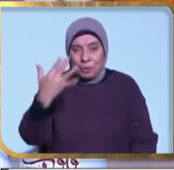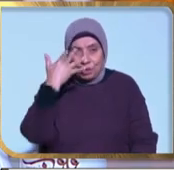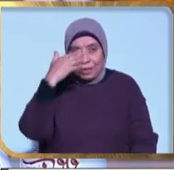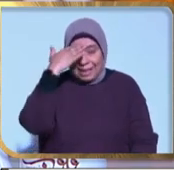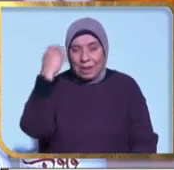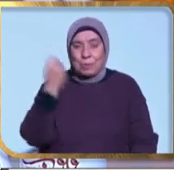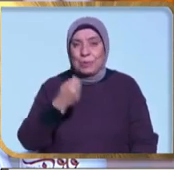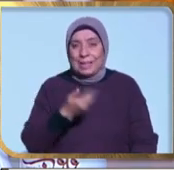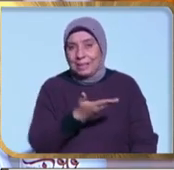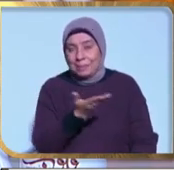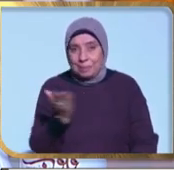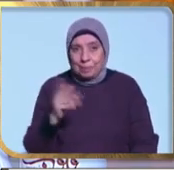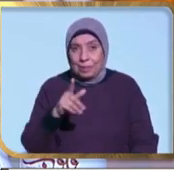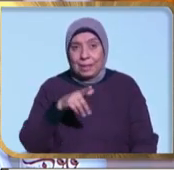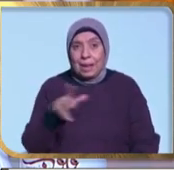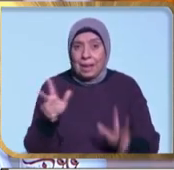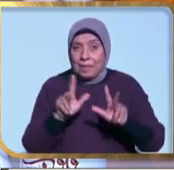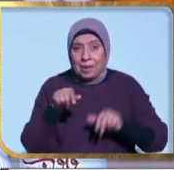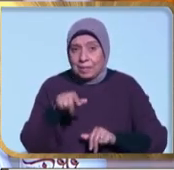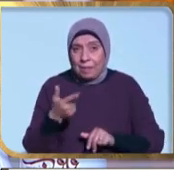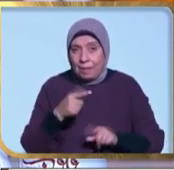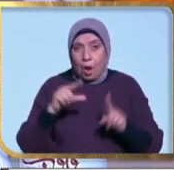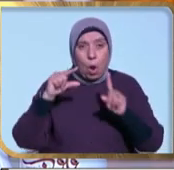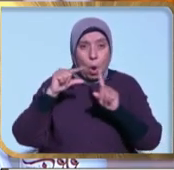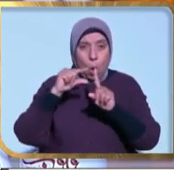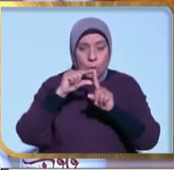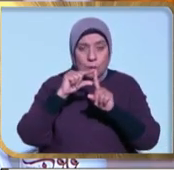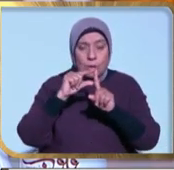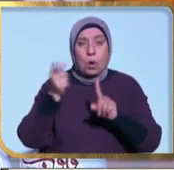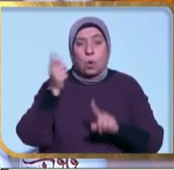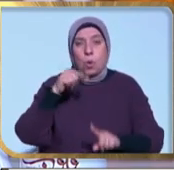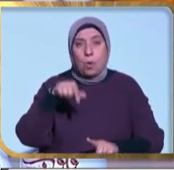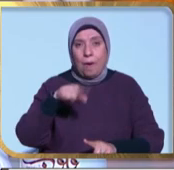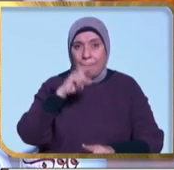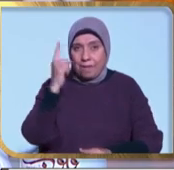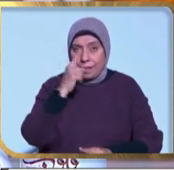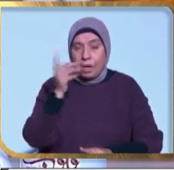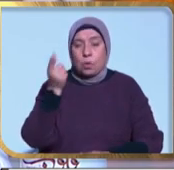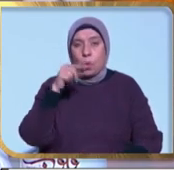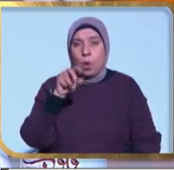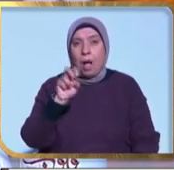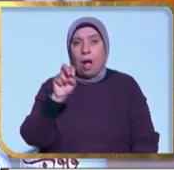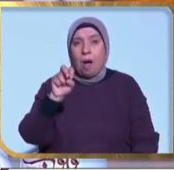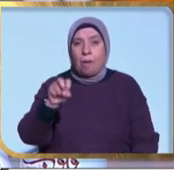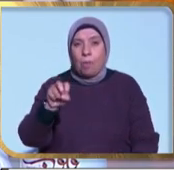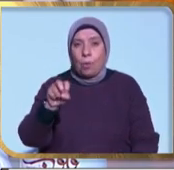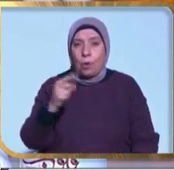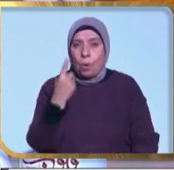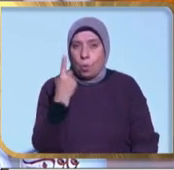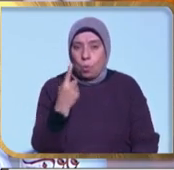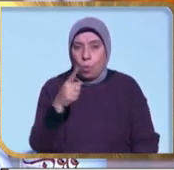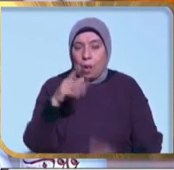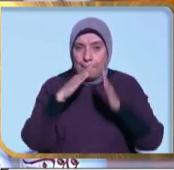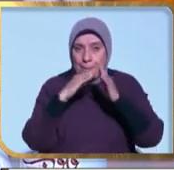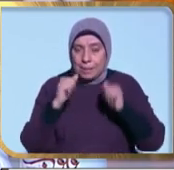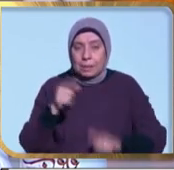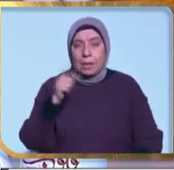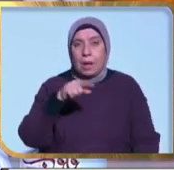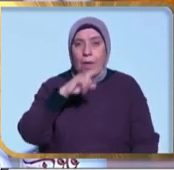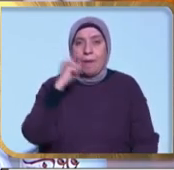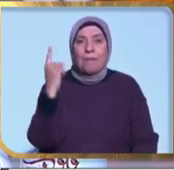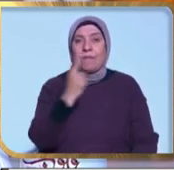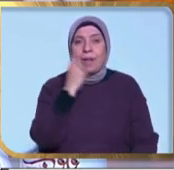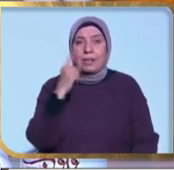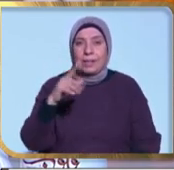الكرام مشاهدي قناتنا قناه اون الفضائيه ومشاهدي قناه القناه الاولى المصريه ومشاهدي